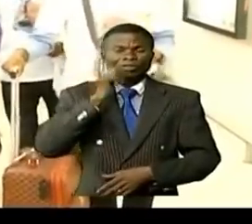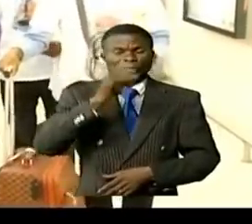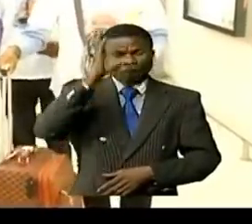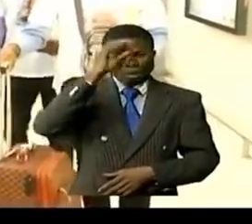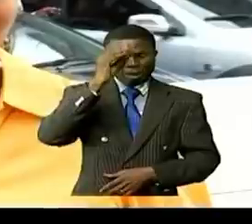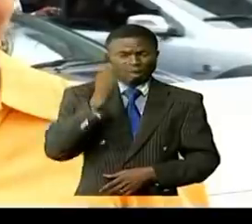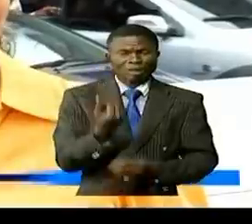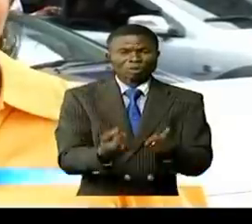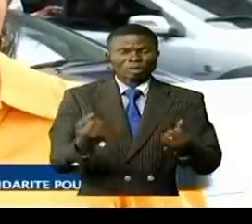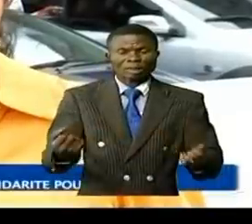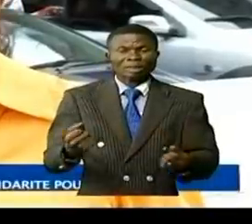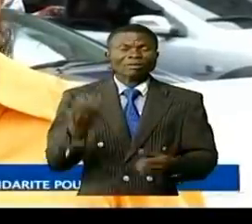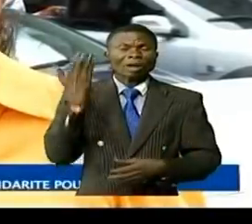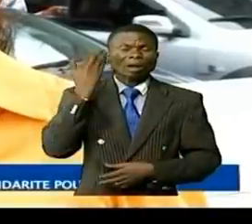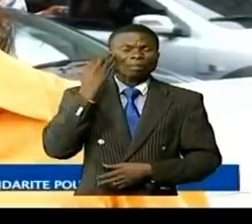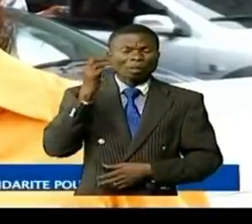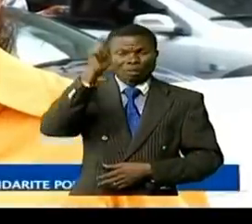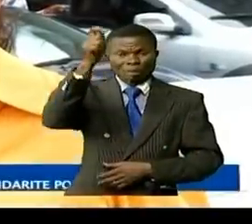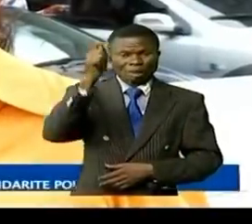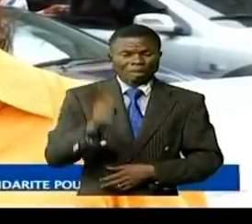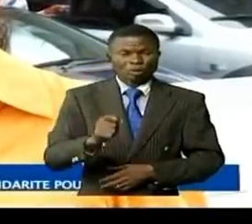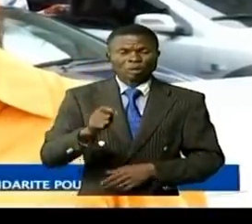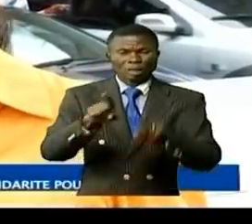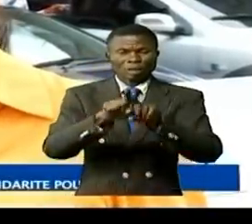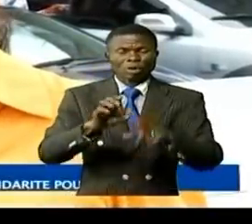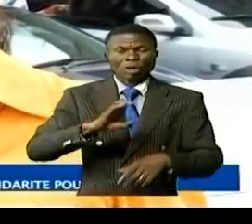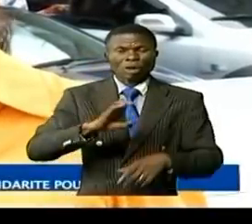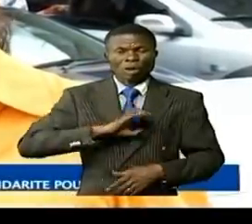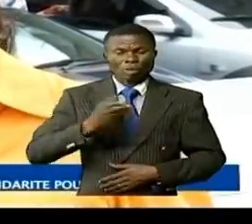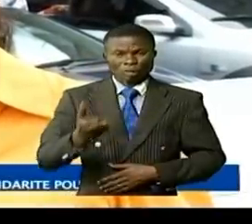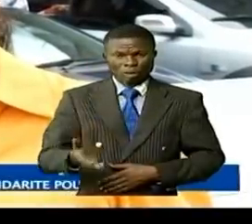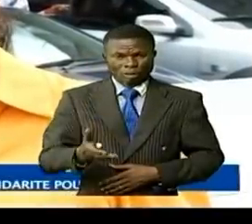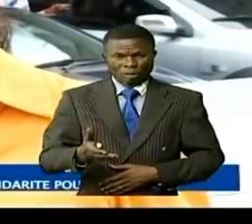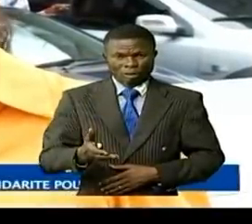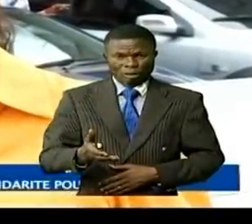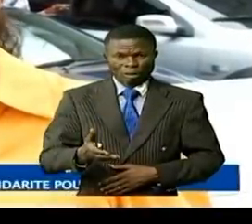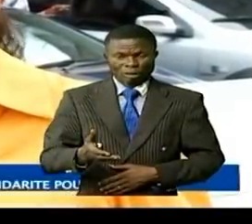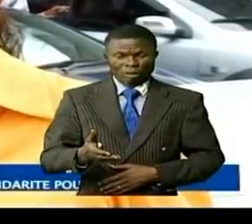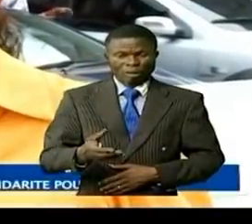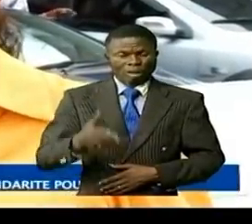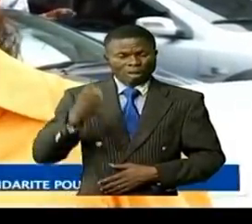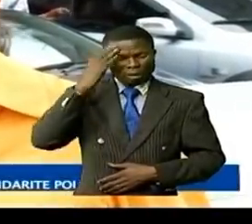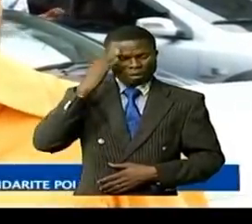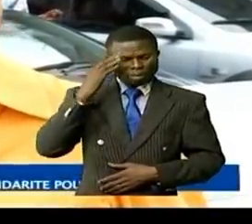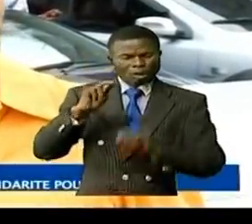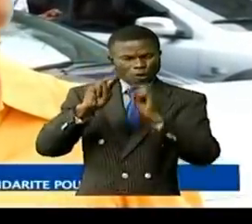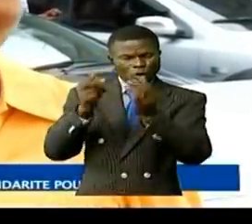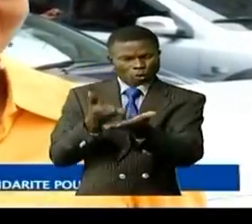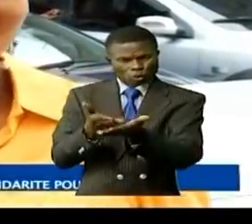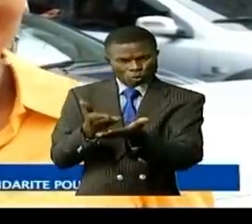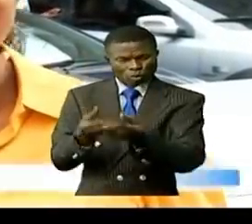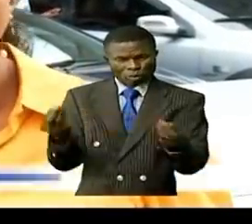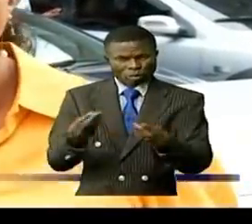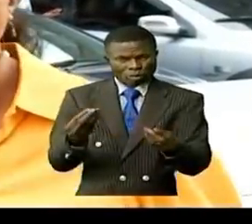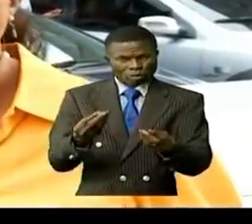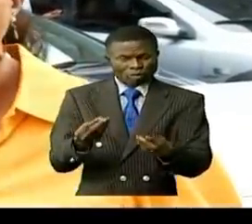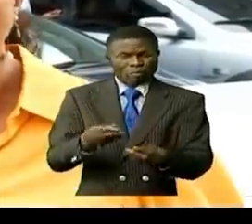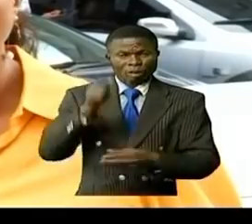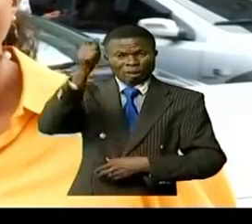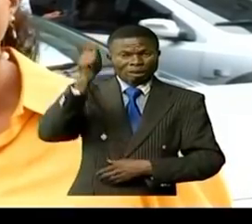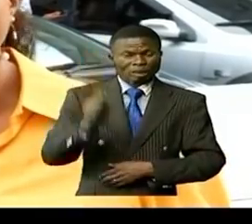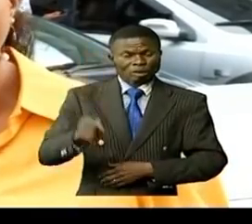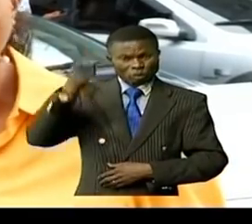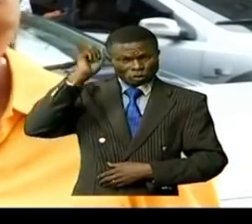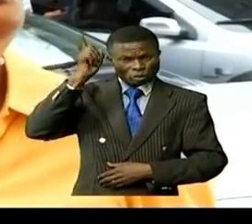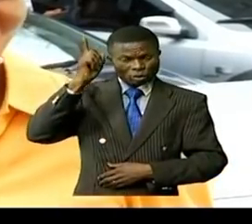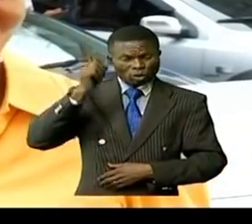coup de cœur était les militaires et les policiers. En fait, on a directement pensé à eux. Pourquoi ? Parce que nos voyants militaires, ils sont en